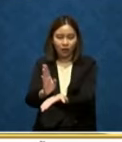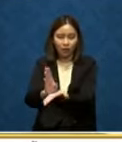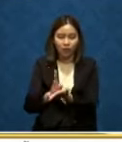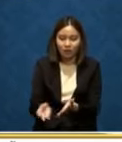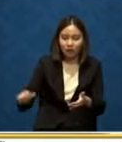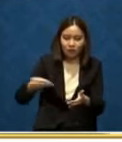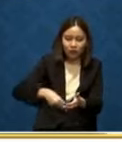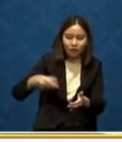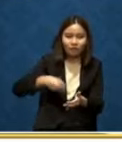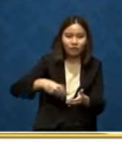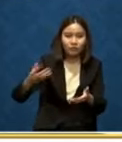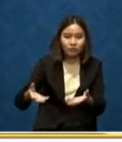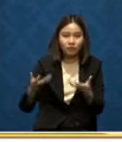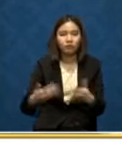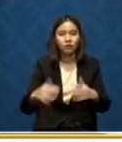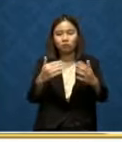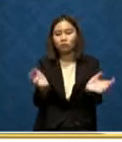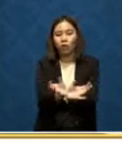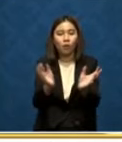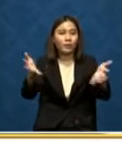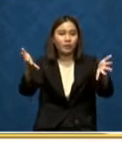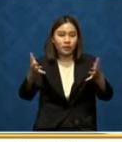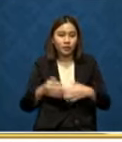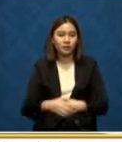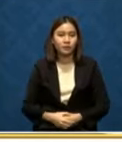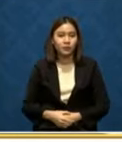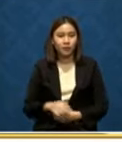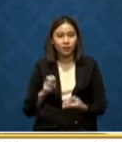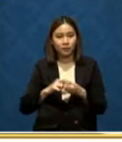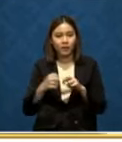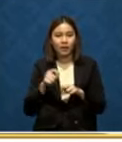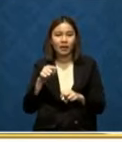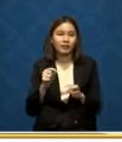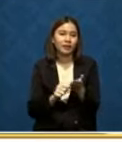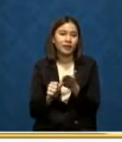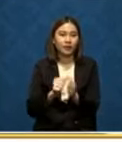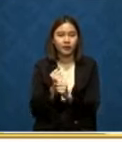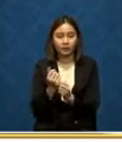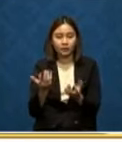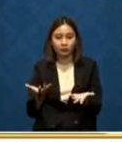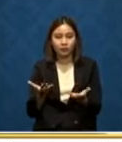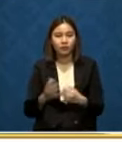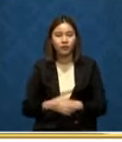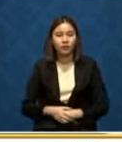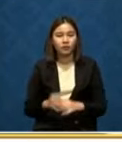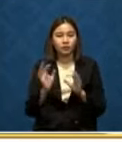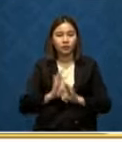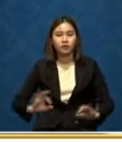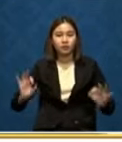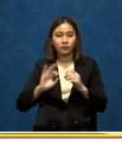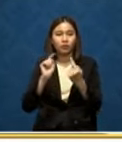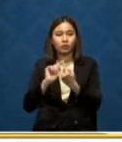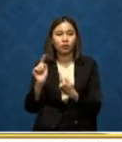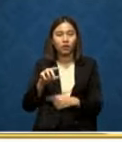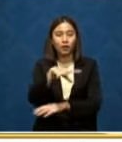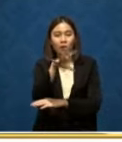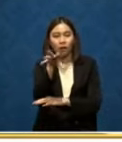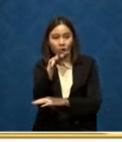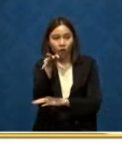ท้ายได้ลงเงินครับแต่ว่าไม่ได้บอกเราจะแก้ไขปัญหานี้อย่างไรโดยเฉพาะการแอบอ้าง